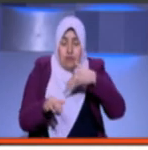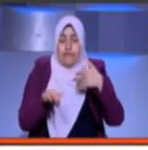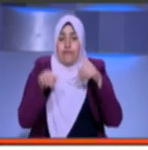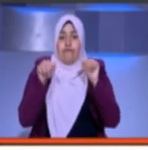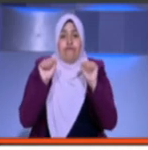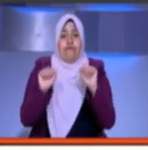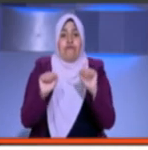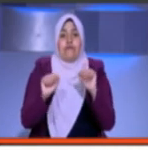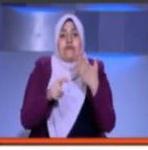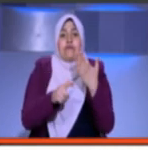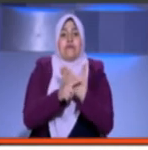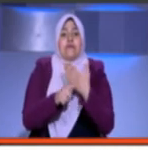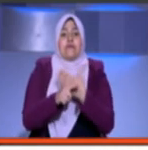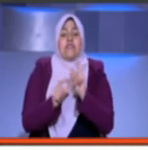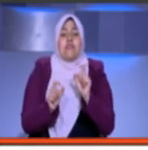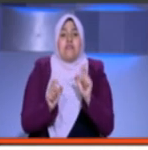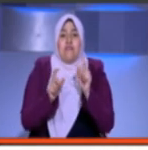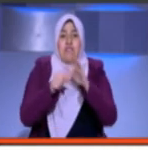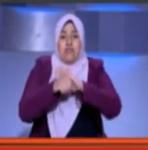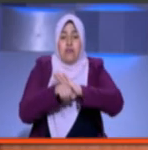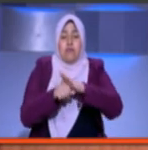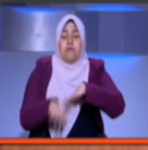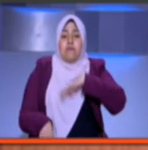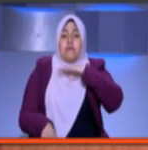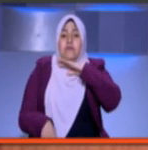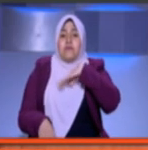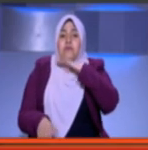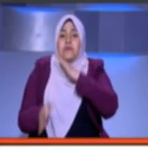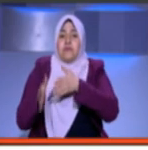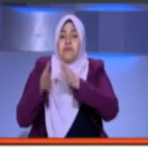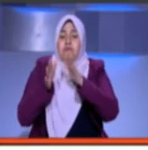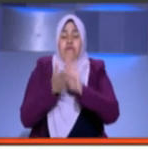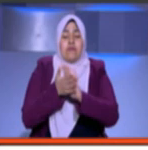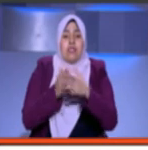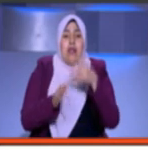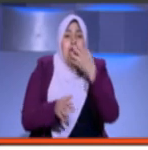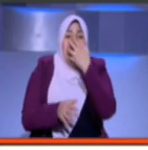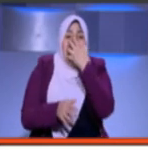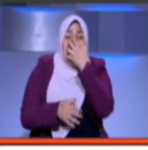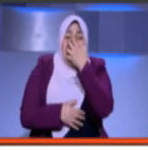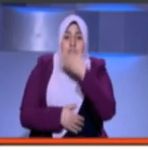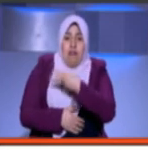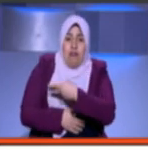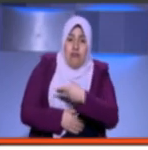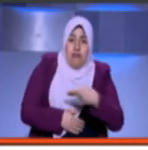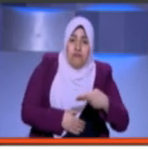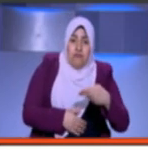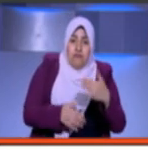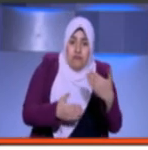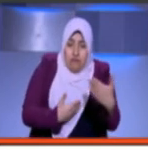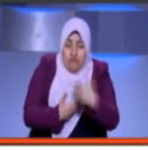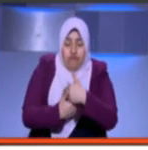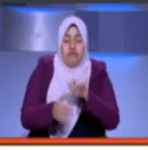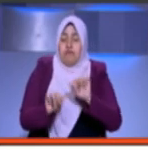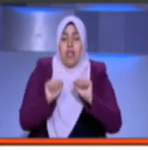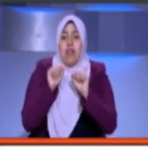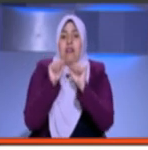لمرضى فيروس كورونا والتي تحتاج إلى الدخول إلى العناية المركزة. طبعا خبر مؤلم